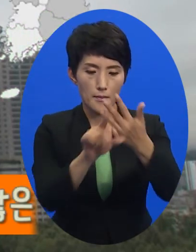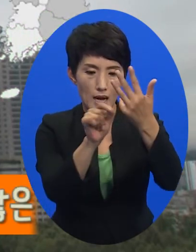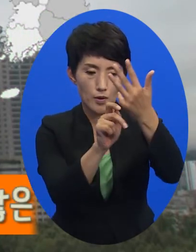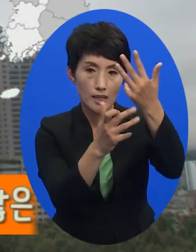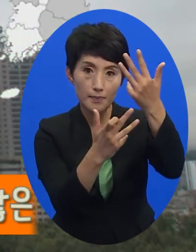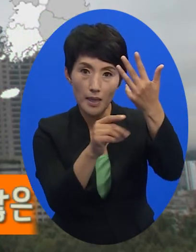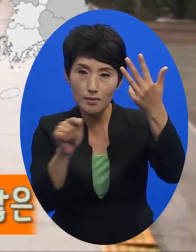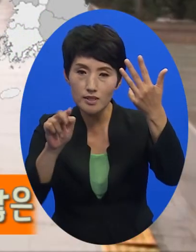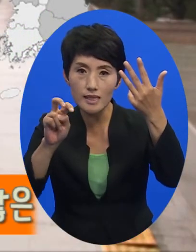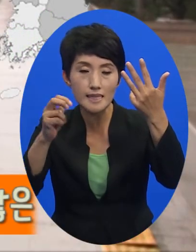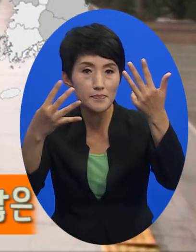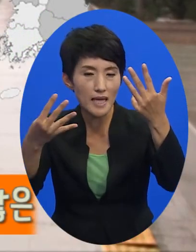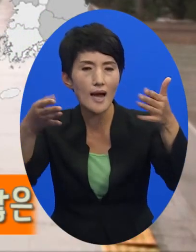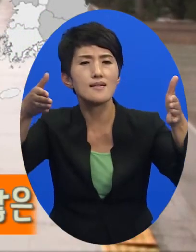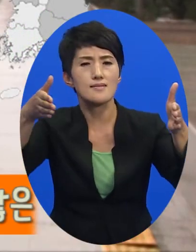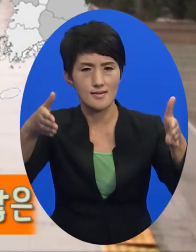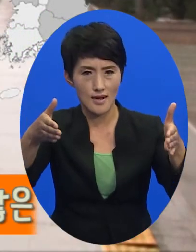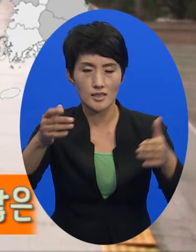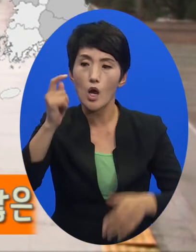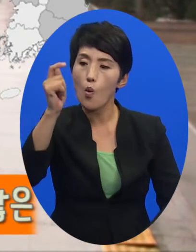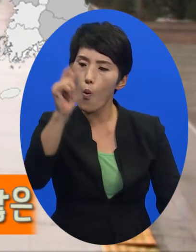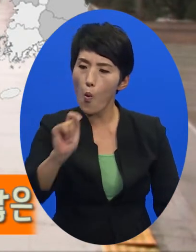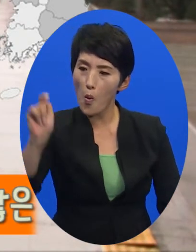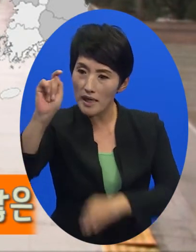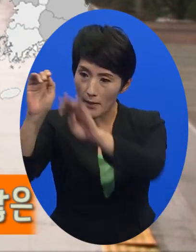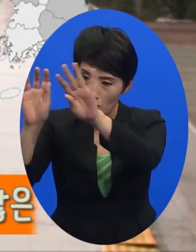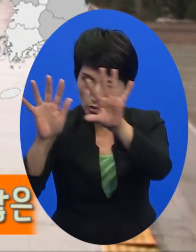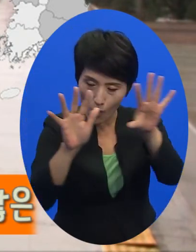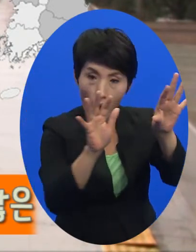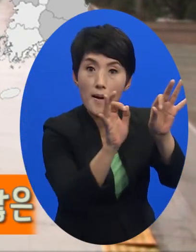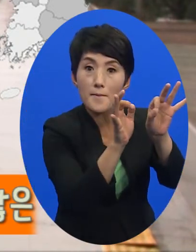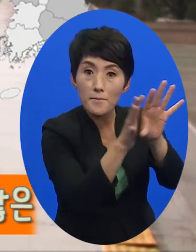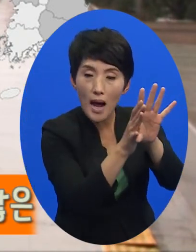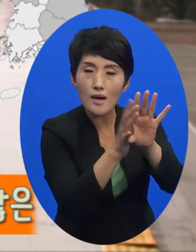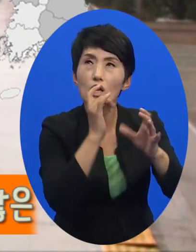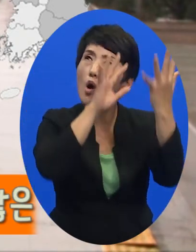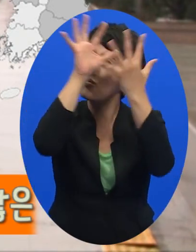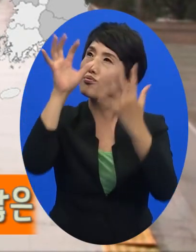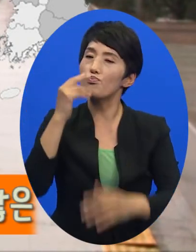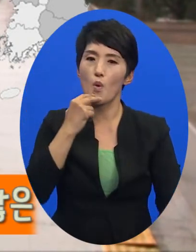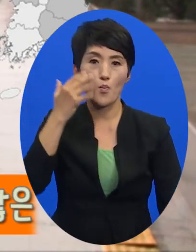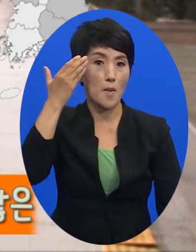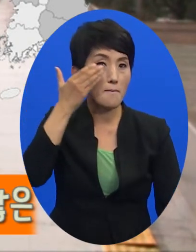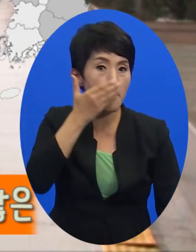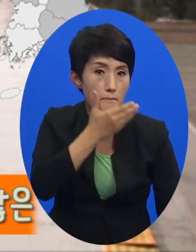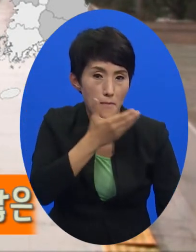8월 18일부터 24일까지는 고기압의 가장자리에 들 때가 많아 맑은 날씨가